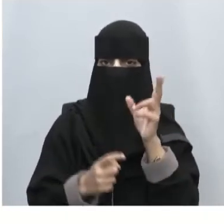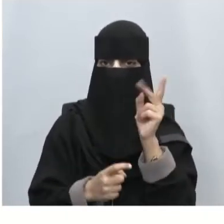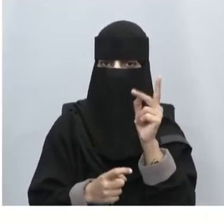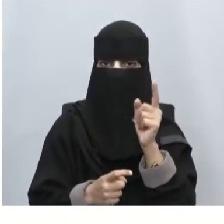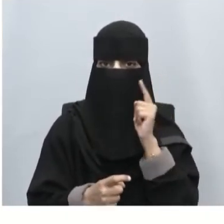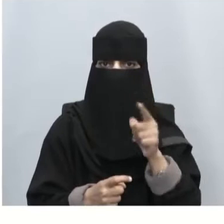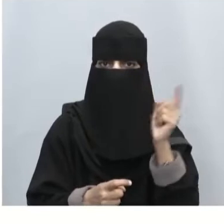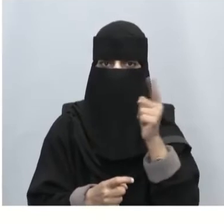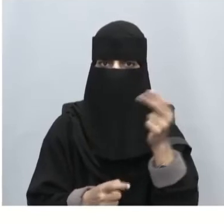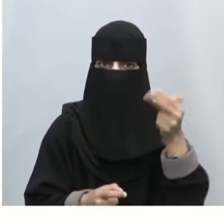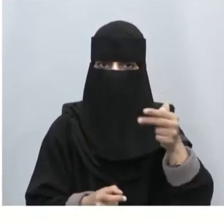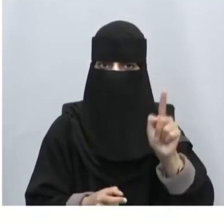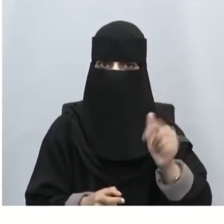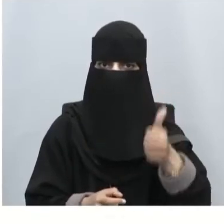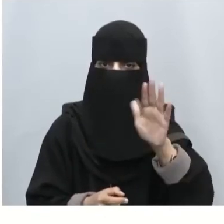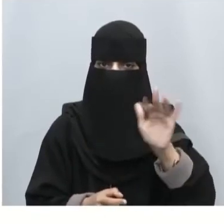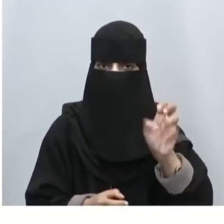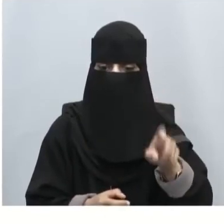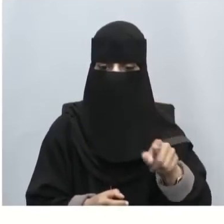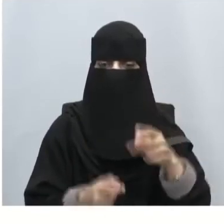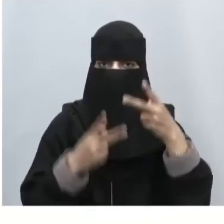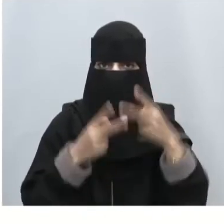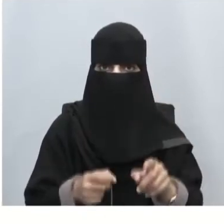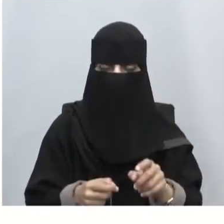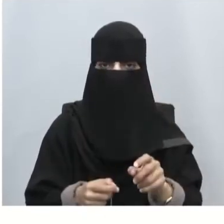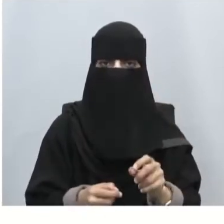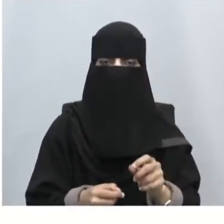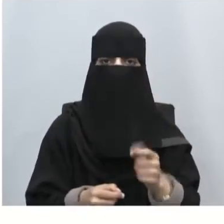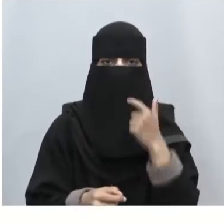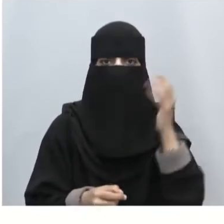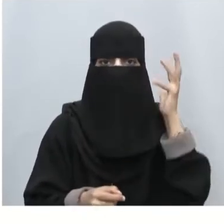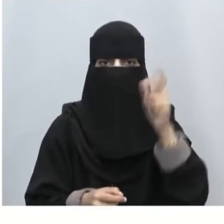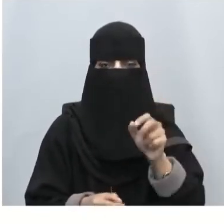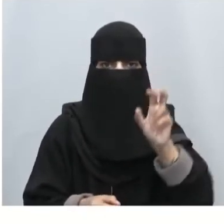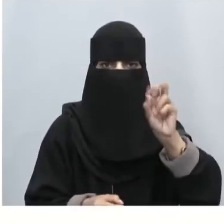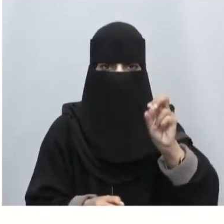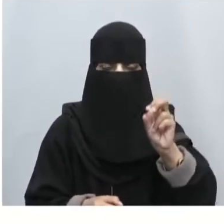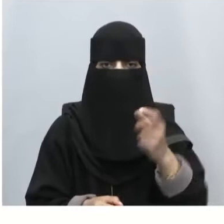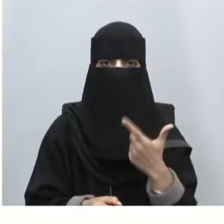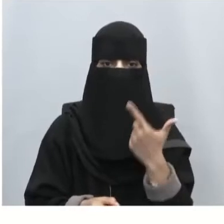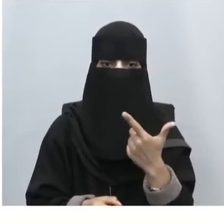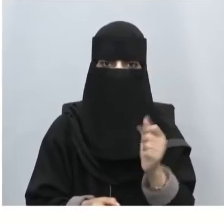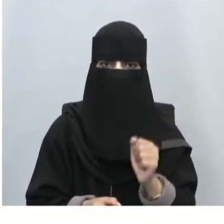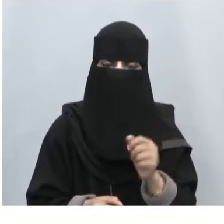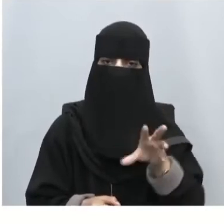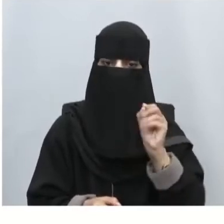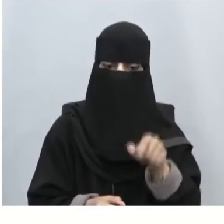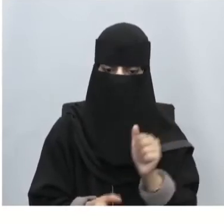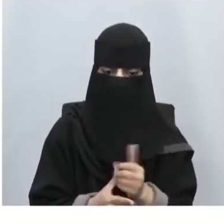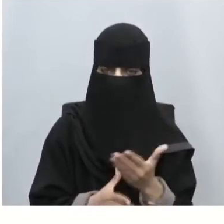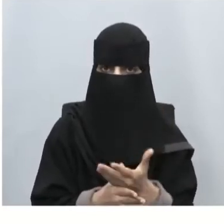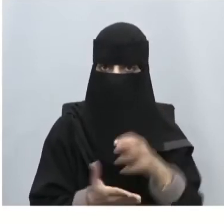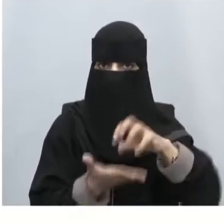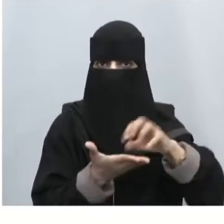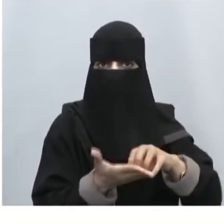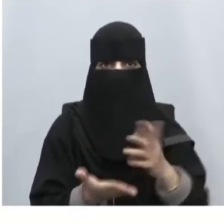العباسيه ظهر في القرن السابع للهجره وهم المغول وظهروا اين في اي